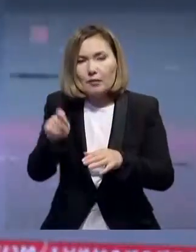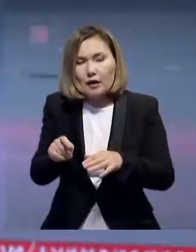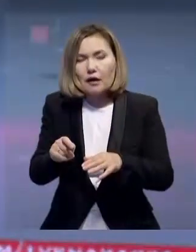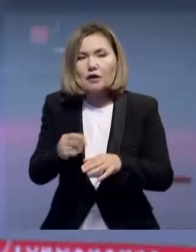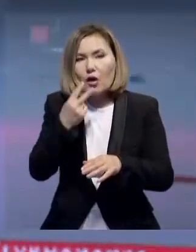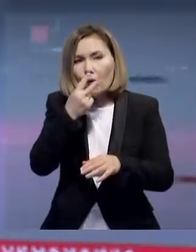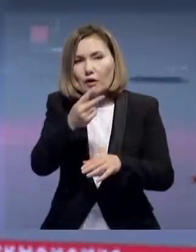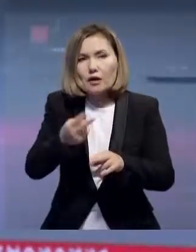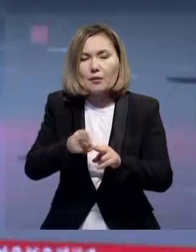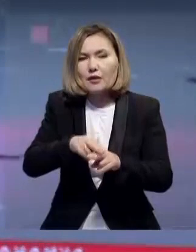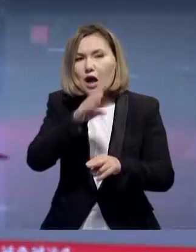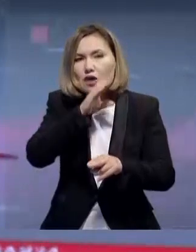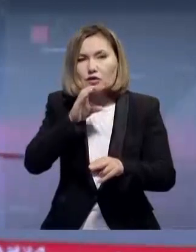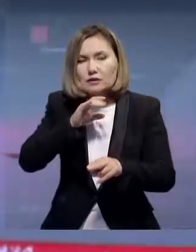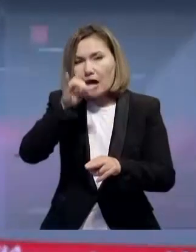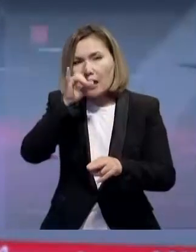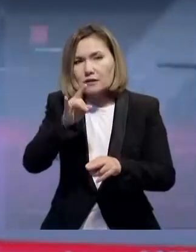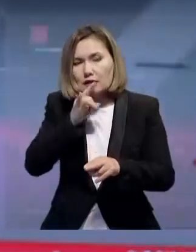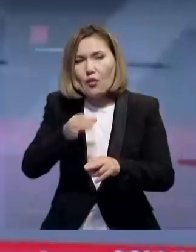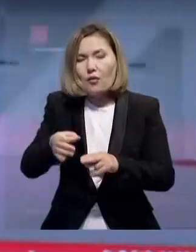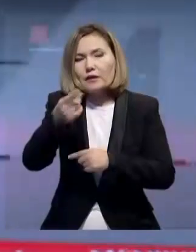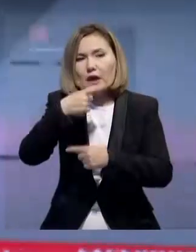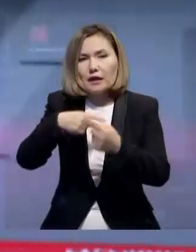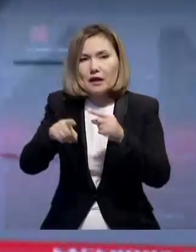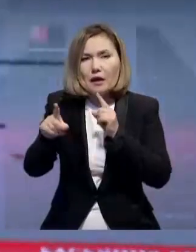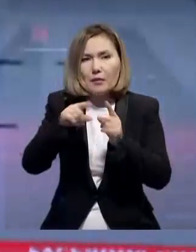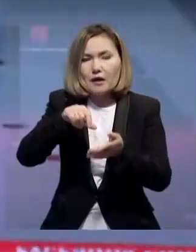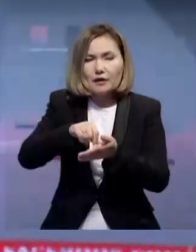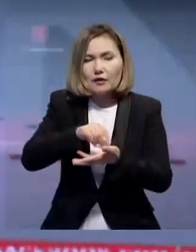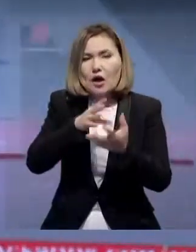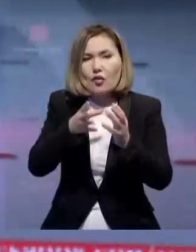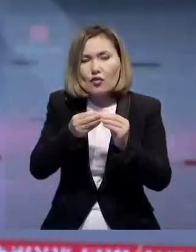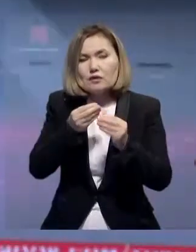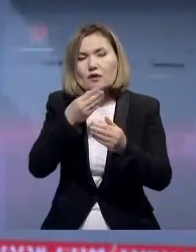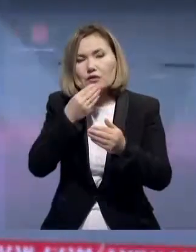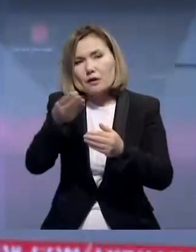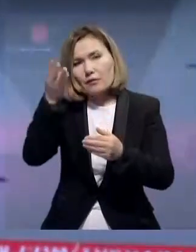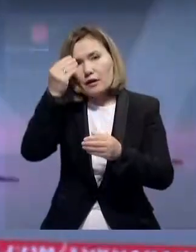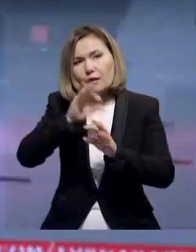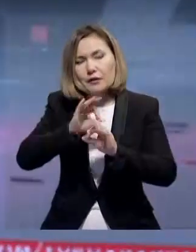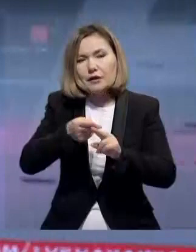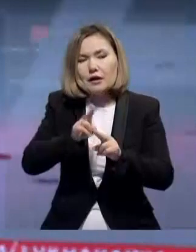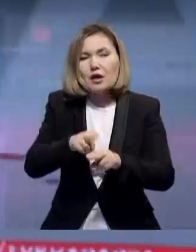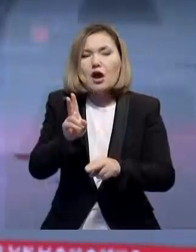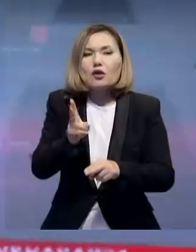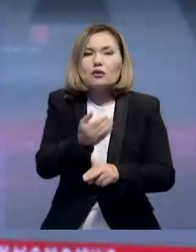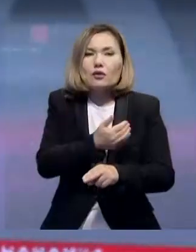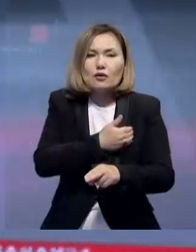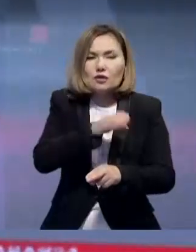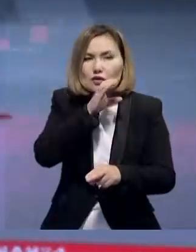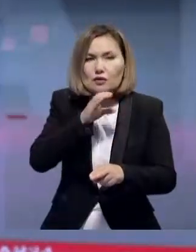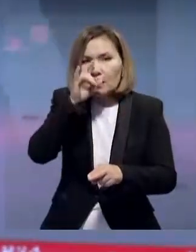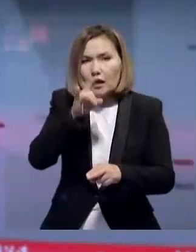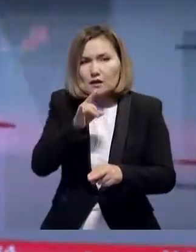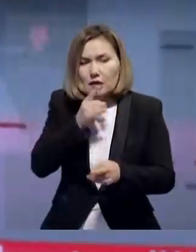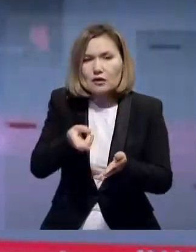tanısıp kaytta. Teriskeyden oralgan top müşeleri briefing ötkizip sapar kortınısımen bölüstü. Qonıs audaruğa niyetlerge kanday jağday jasalat,